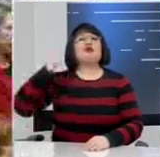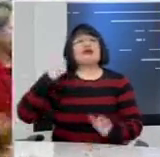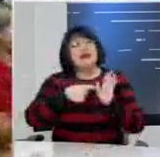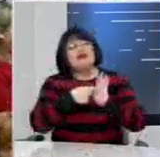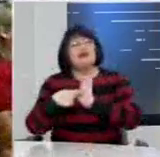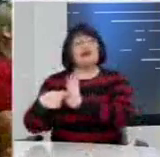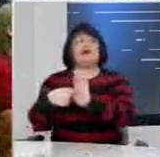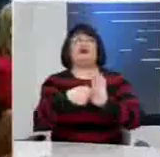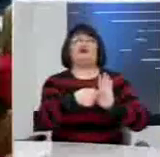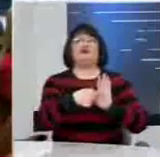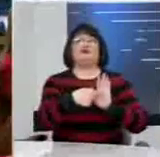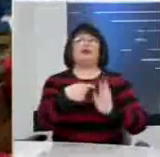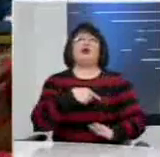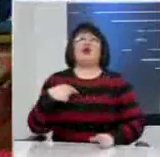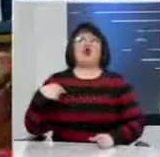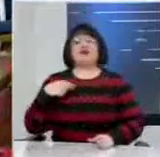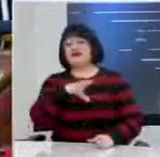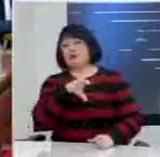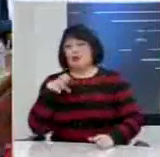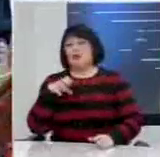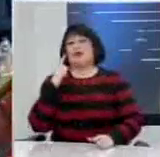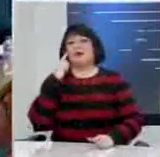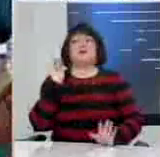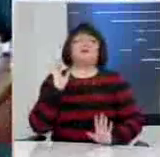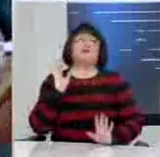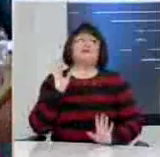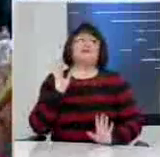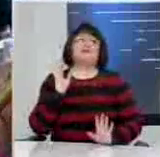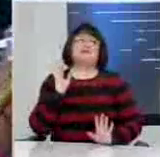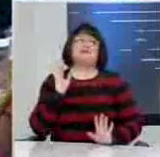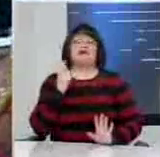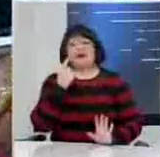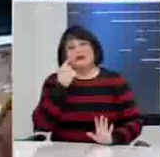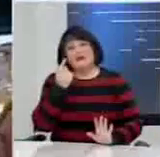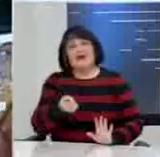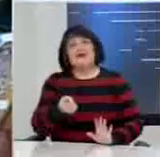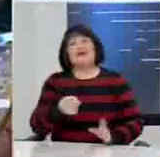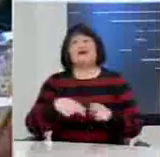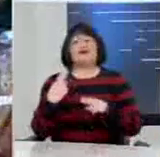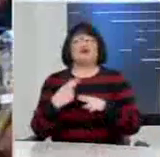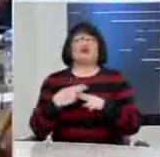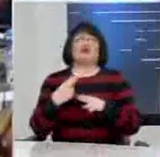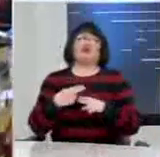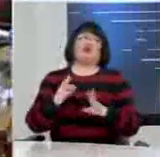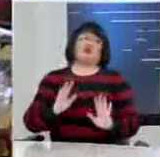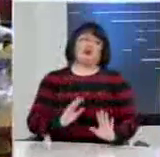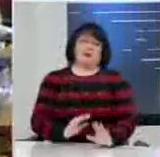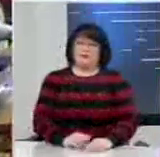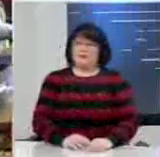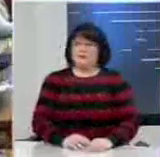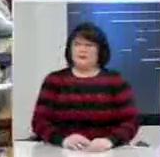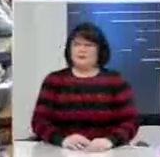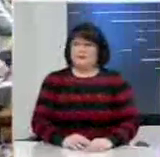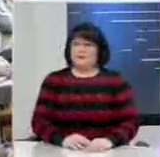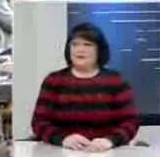παίρνουν οι εργοδότες και αυτά τα μηνύματα παίρνουν και μεγάλοι, αν θέλετε,